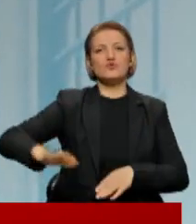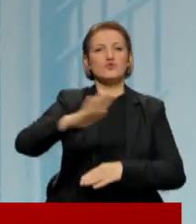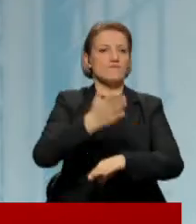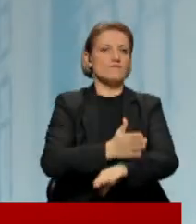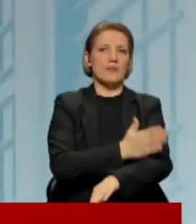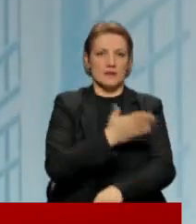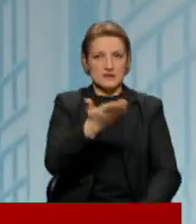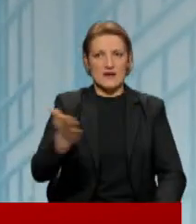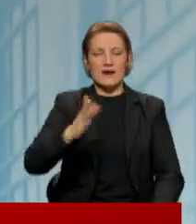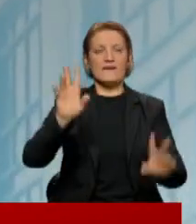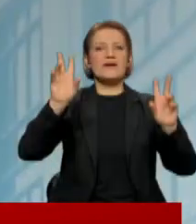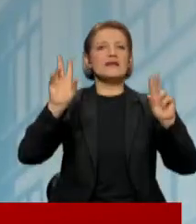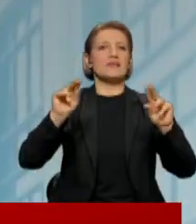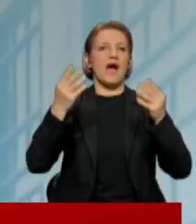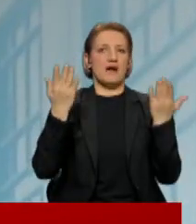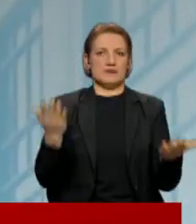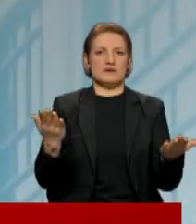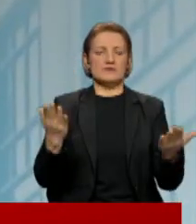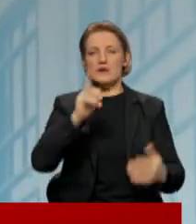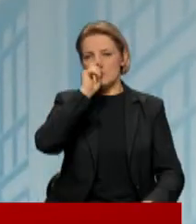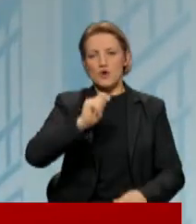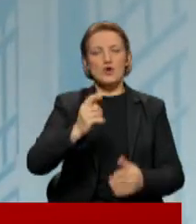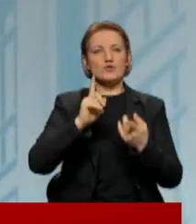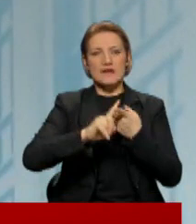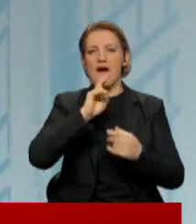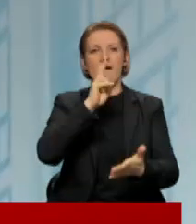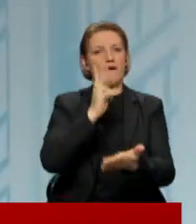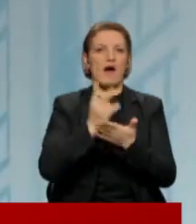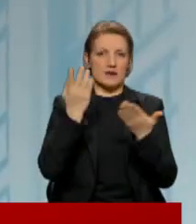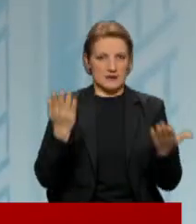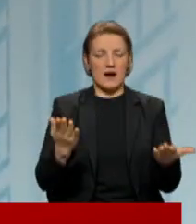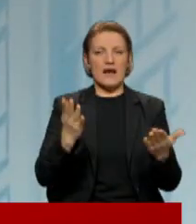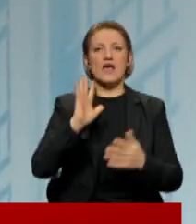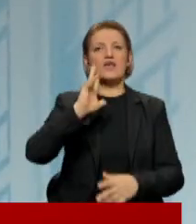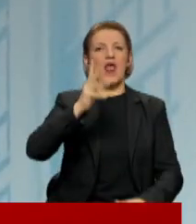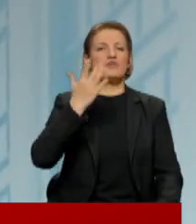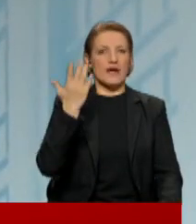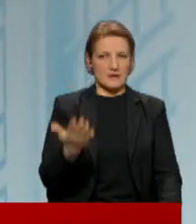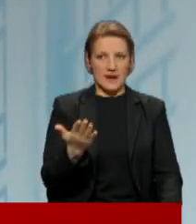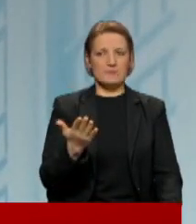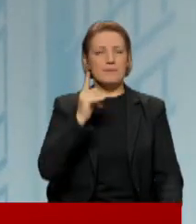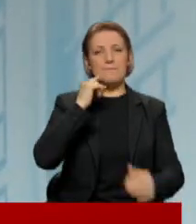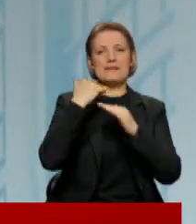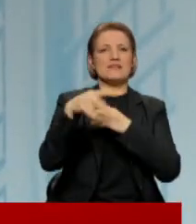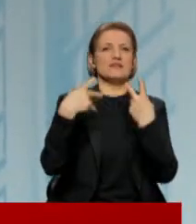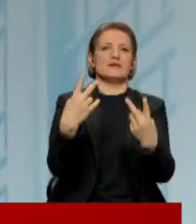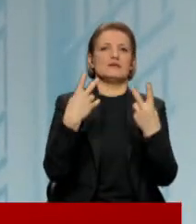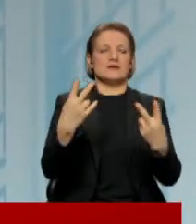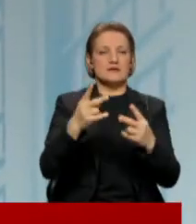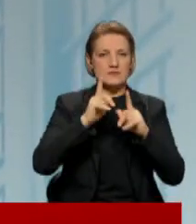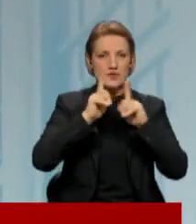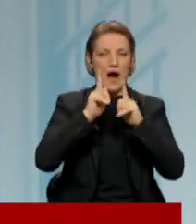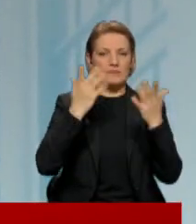Vatandaşlarımızın yeter Sözde karar da gelecekte milletindir